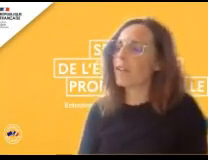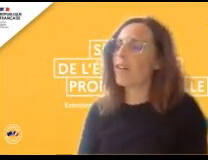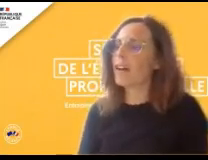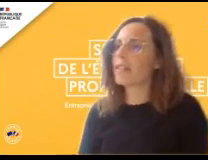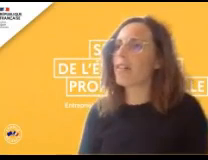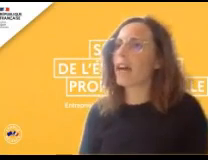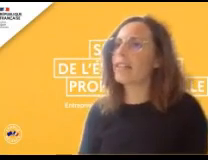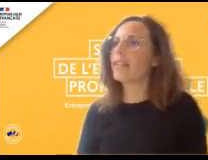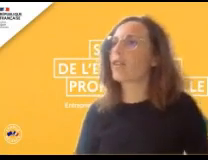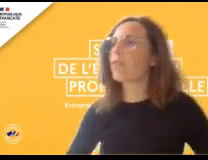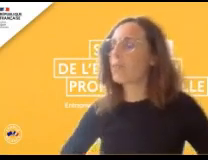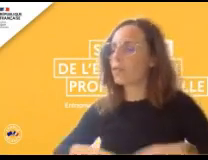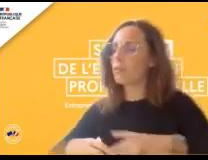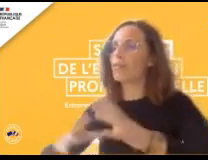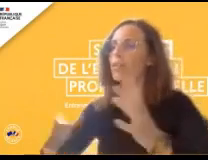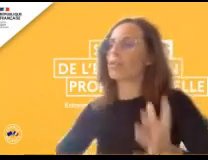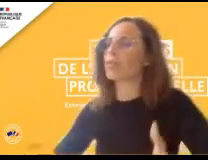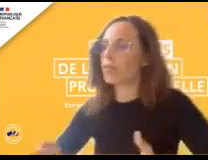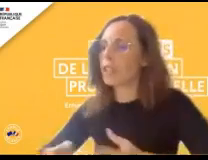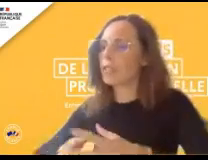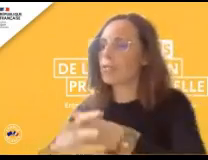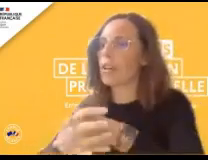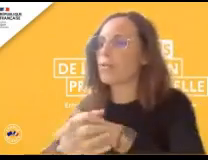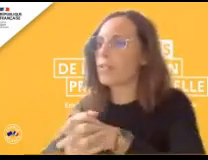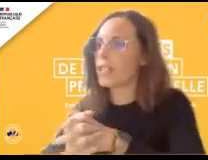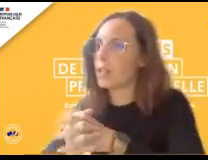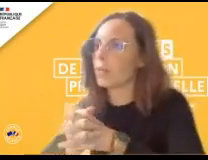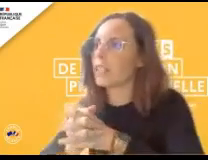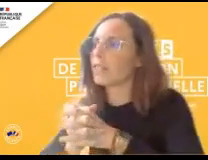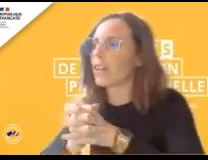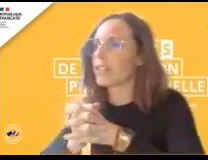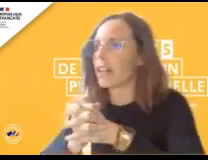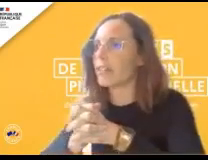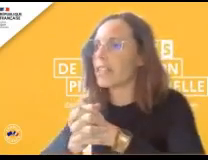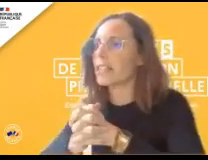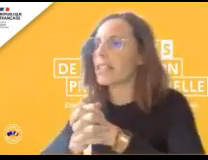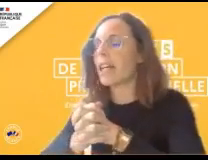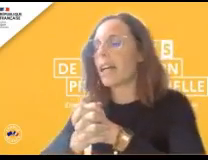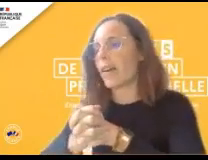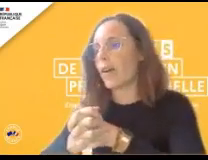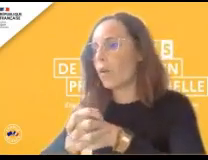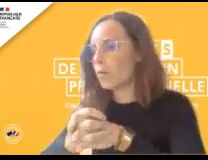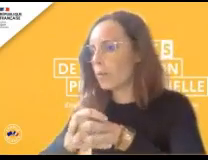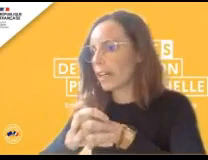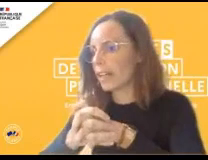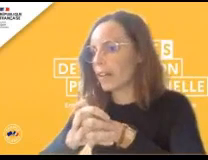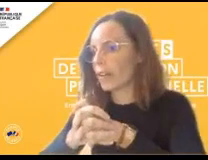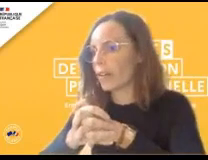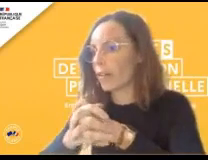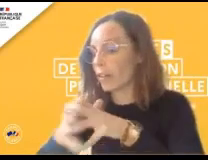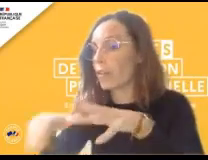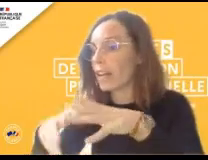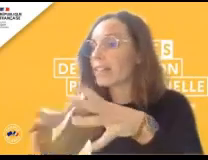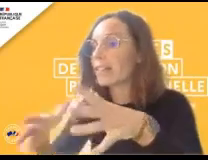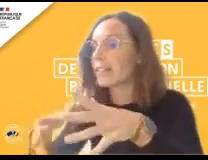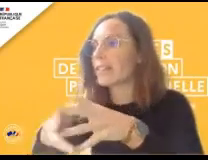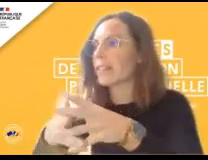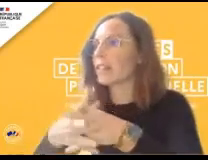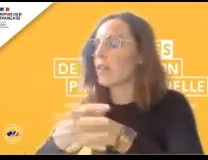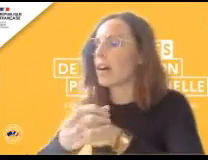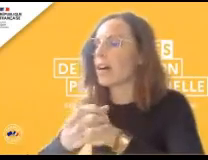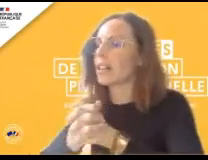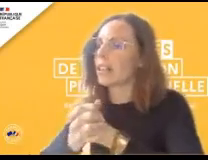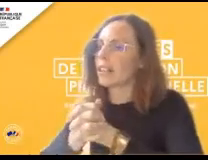le réseau EVA, c'est en réalité un groupement de plusieurs structures qui se sont associées pour délivrer un service au plus près